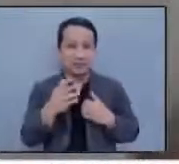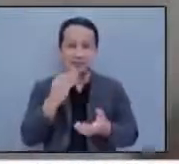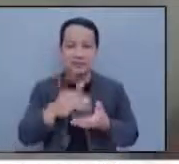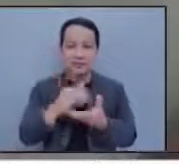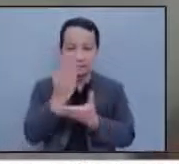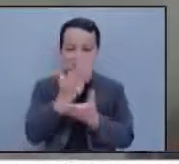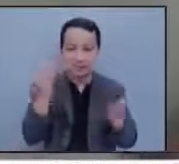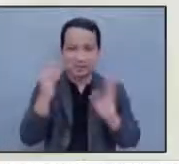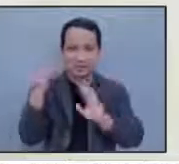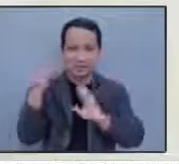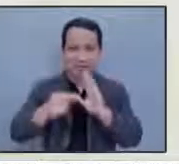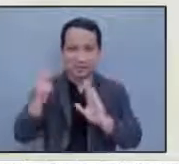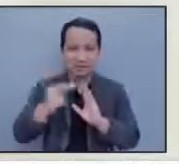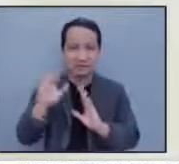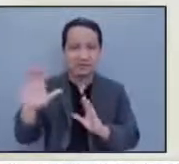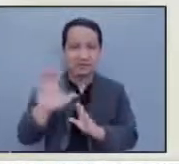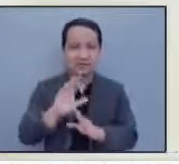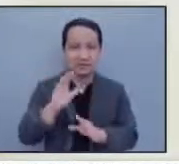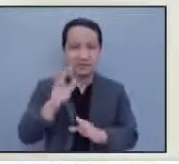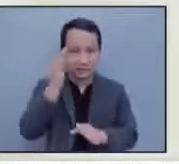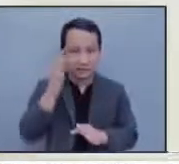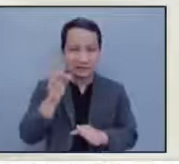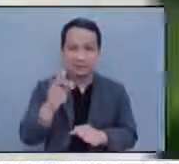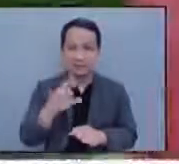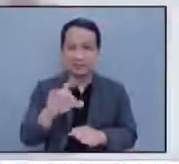na pinost ni Fritch.